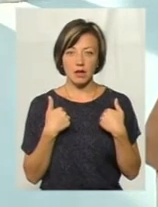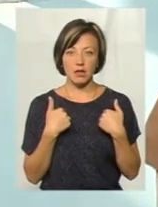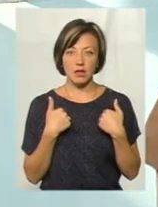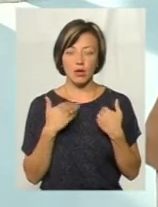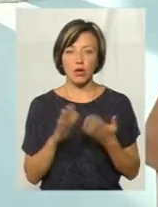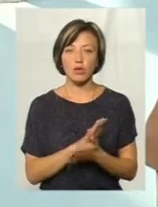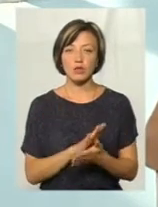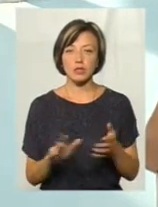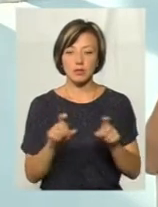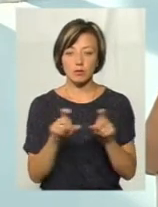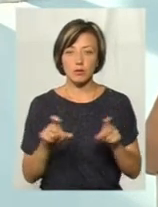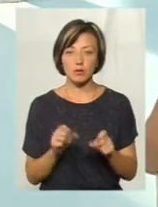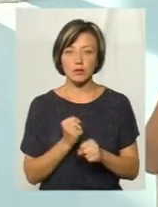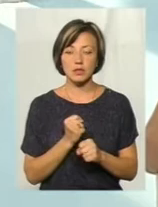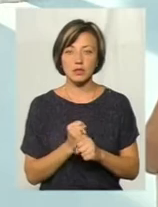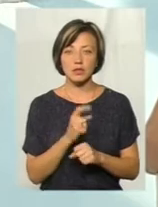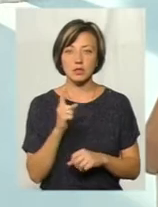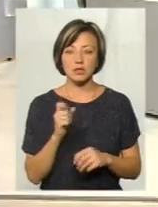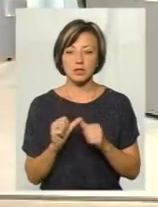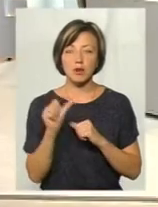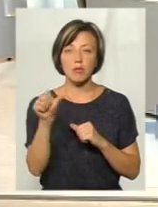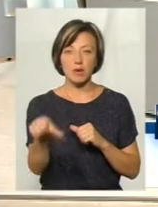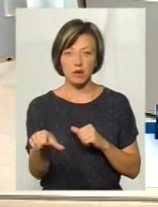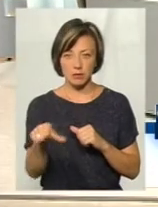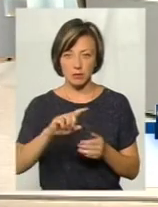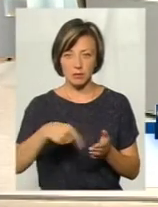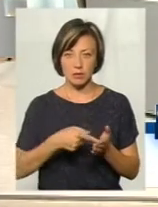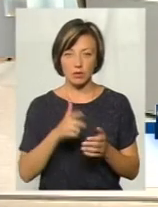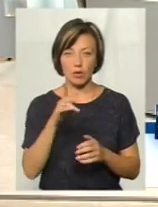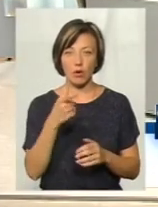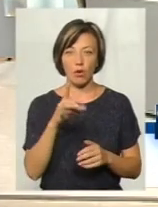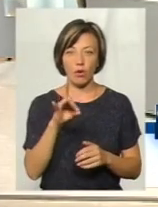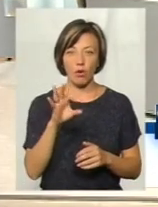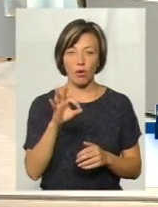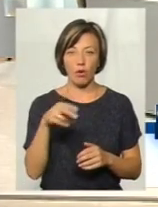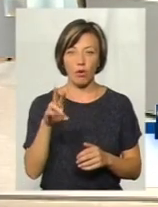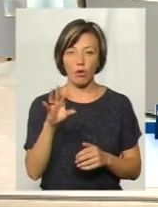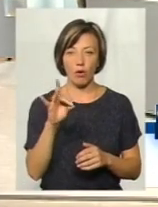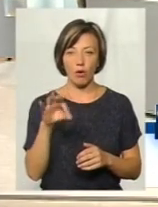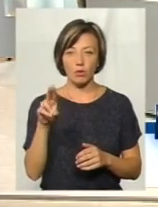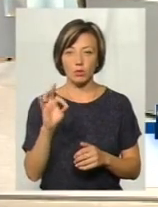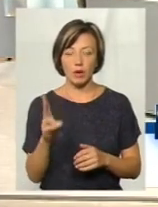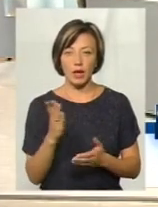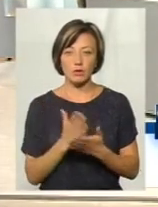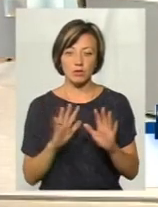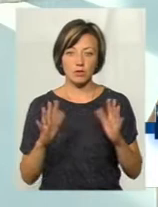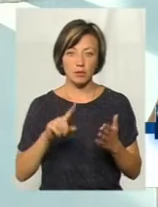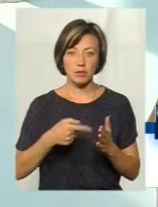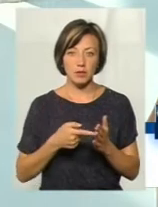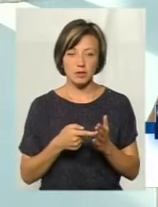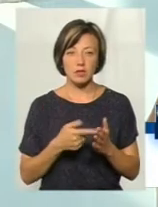вони влаштовані за межами Городка. Якщо є десь у межах міста Городка такий скид, будь